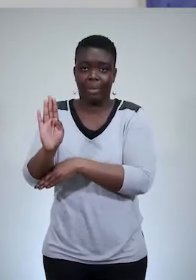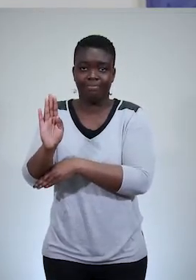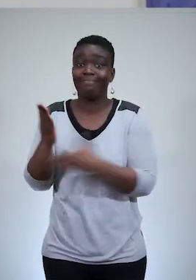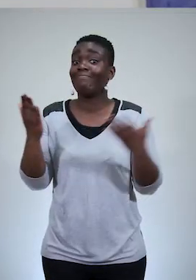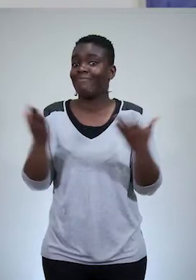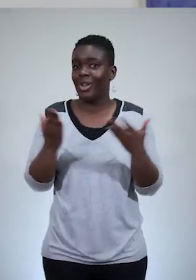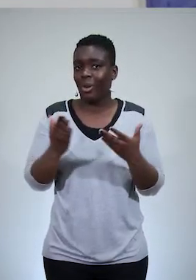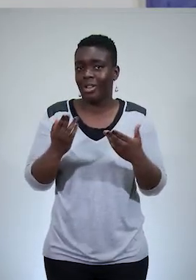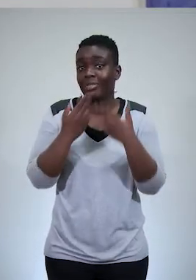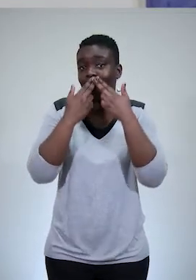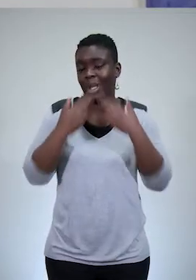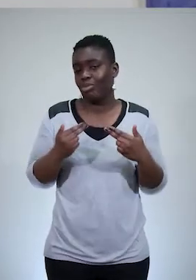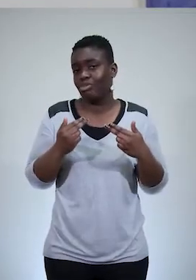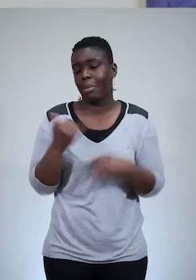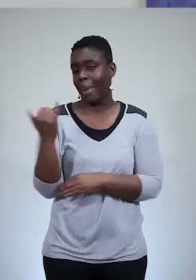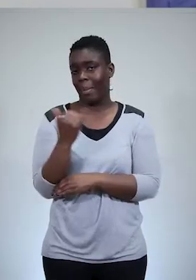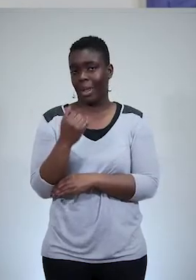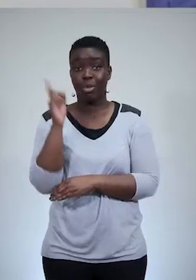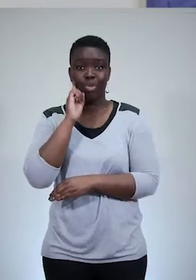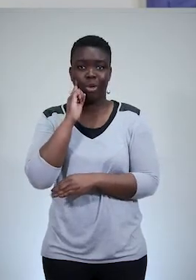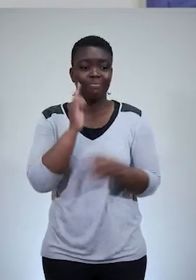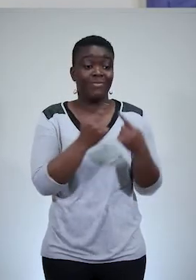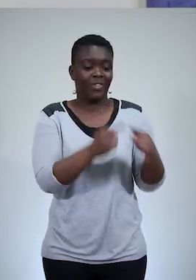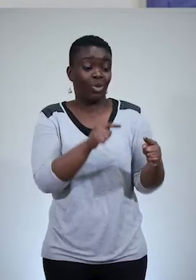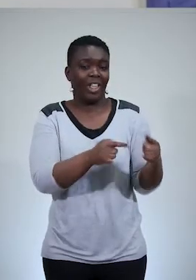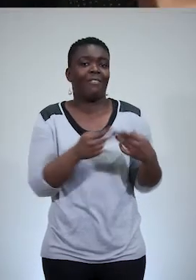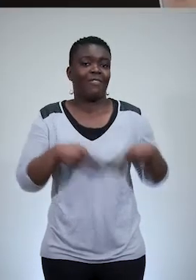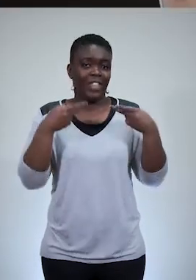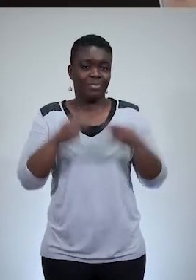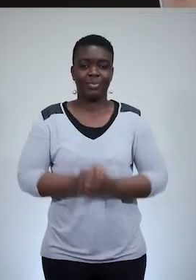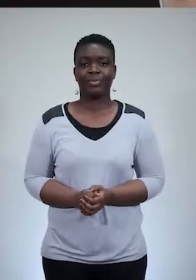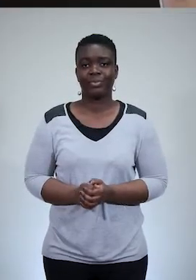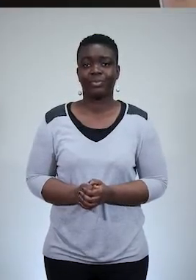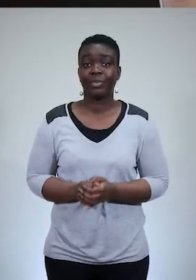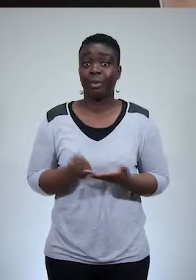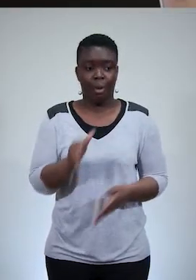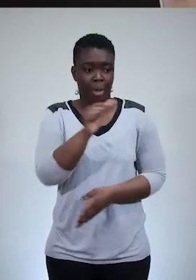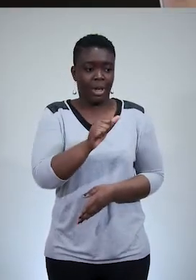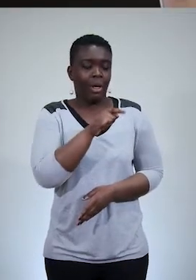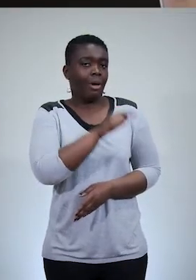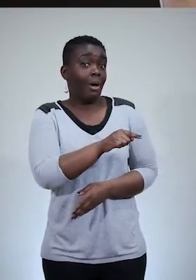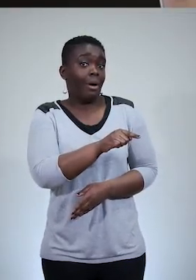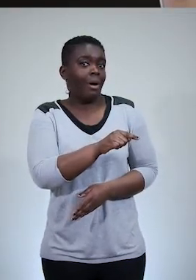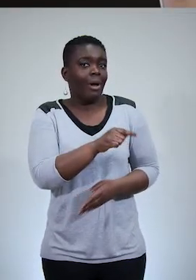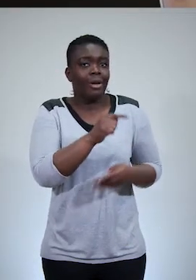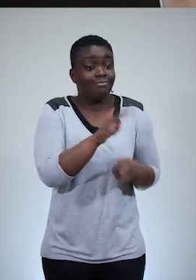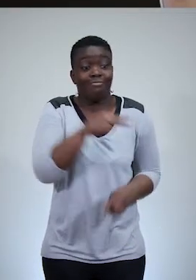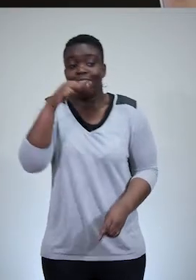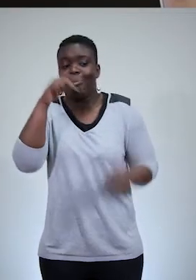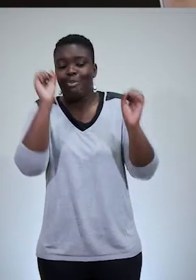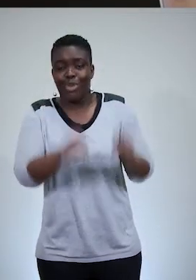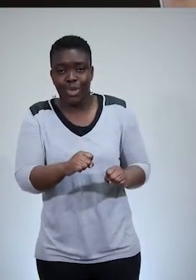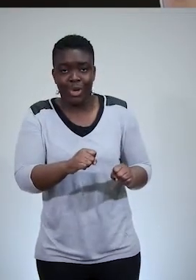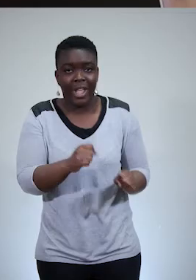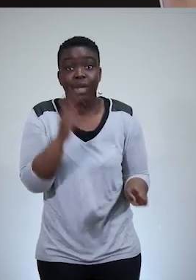CV parce que les entreprises, ils recherchent, même si on ne le croit pas, des travailleurs en situation de handicap, mais ce qu'ils recherchent surtout, c'est des